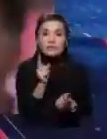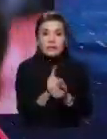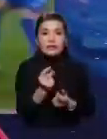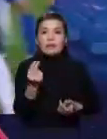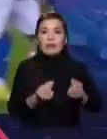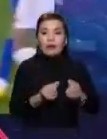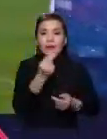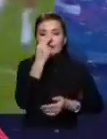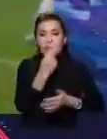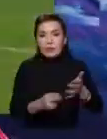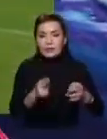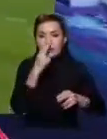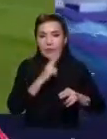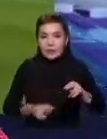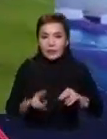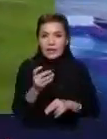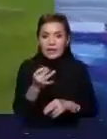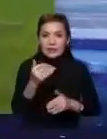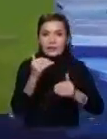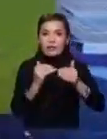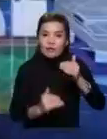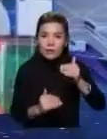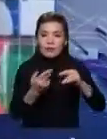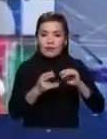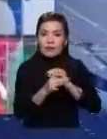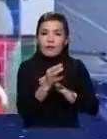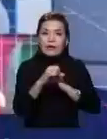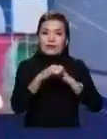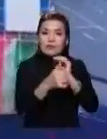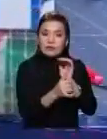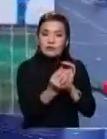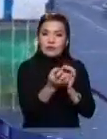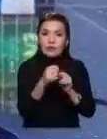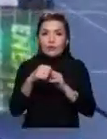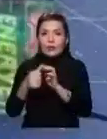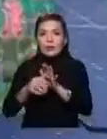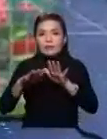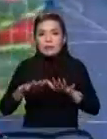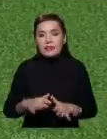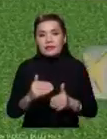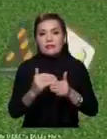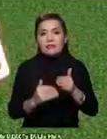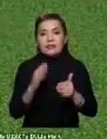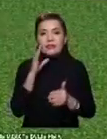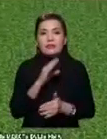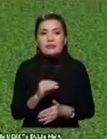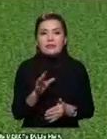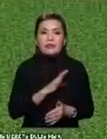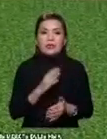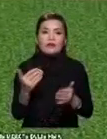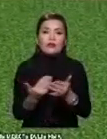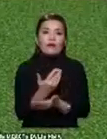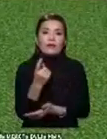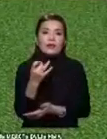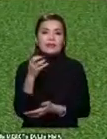ұпай жоғалтқандықтан Реалдан төмен тұр. Алавес 16 ұпаймен 16-шы орынға түсіп қалды. Жаңа тегін X5